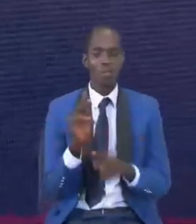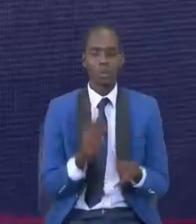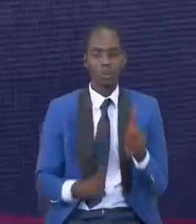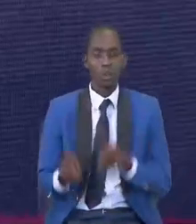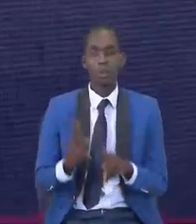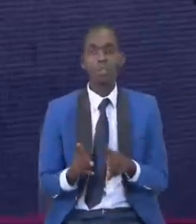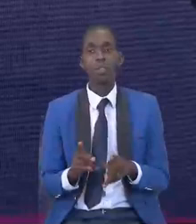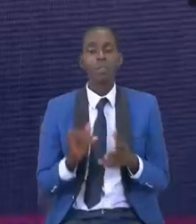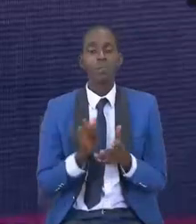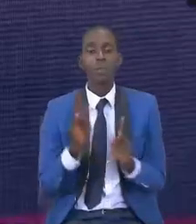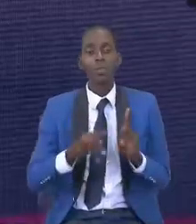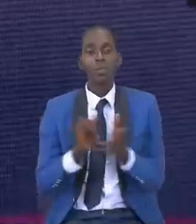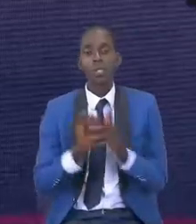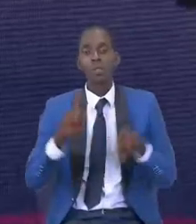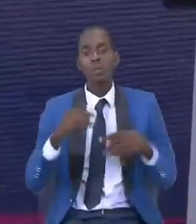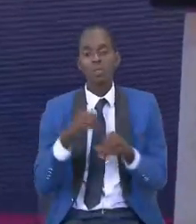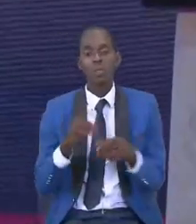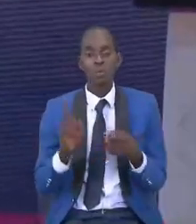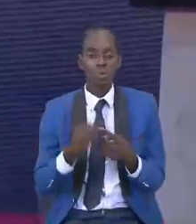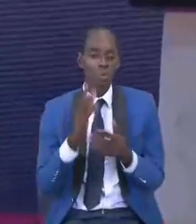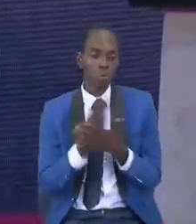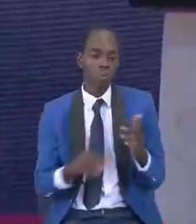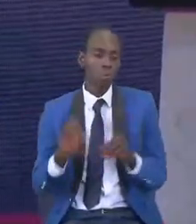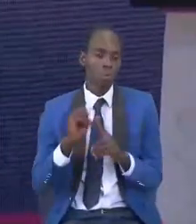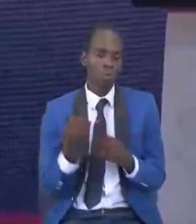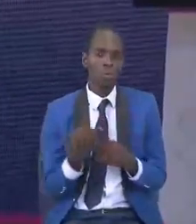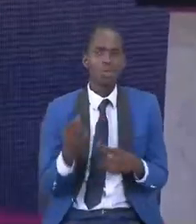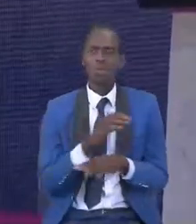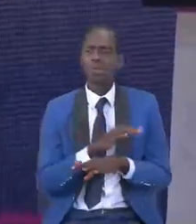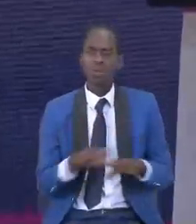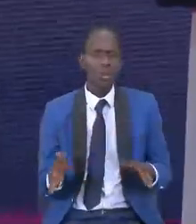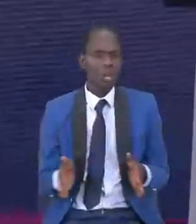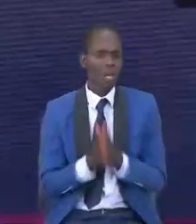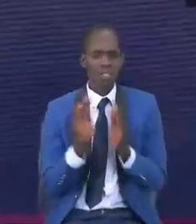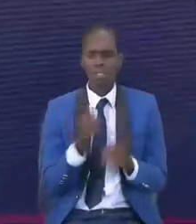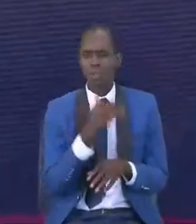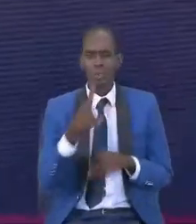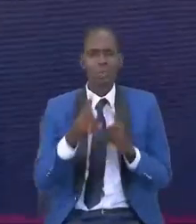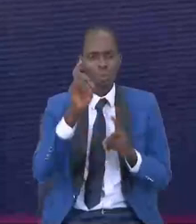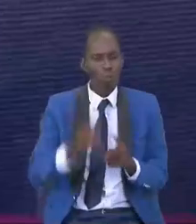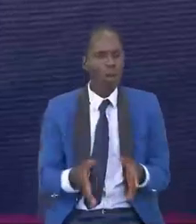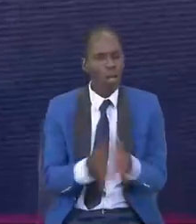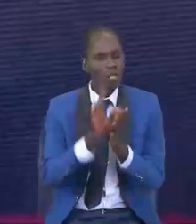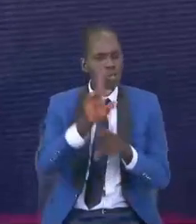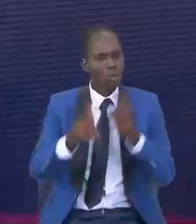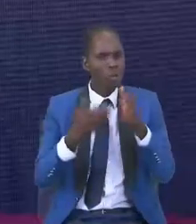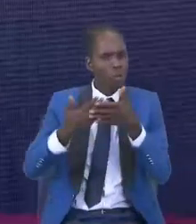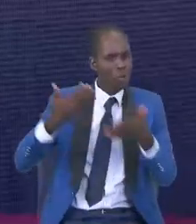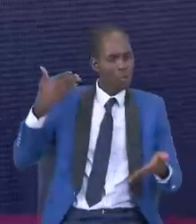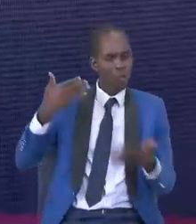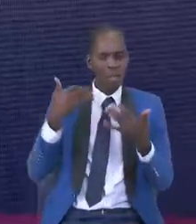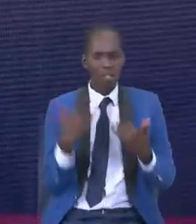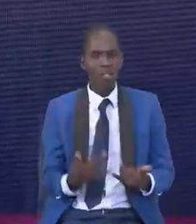qui se retournent dans des situations particulières. Ils n'ont posé aucune question. Il fallait poser la question avant. Nous